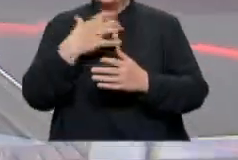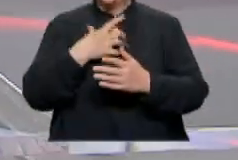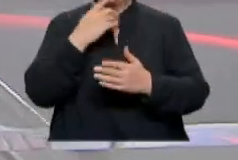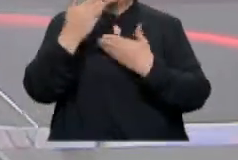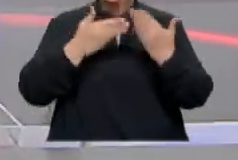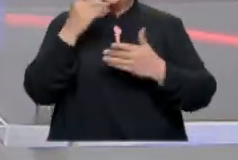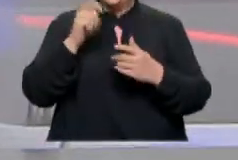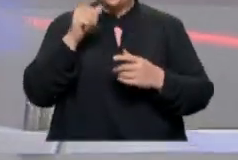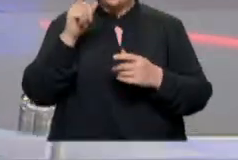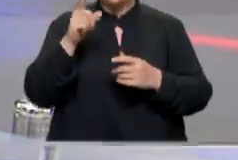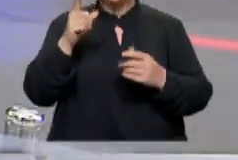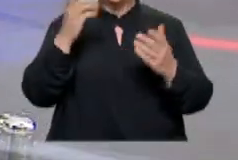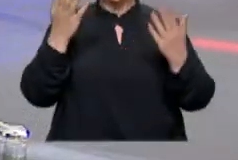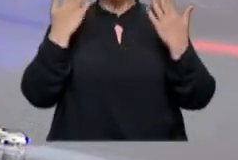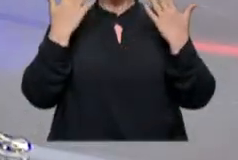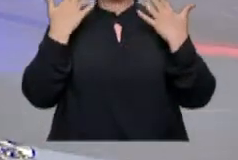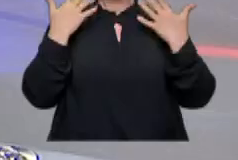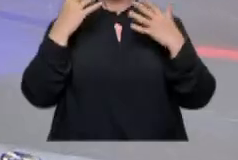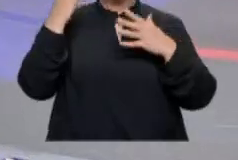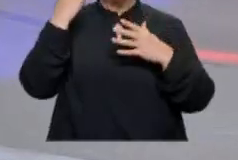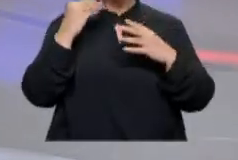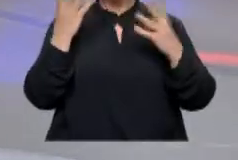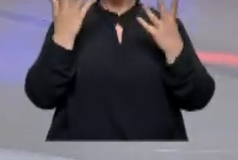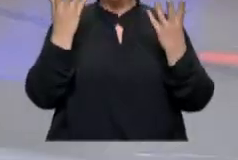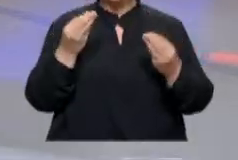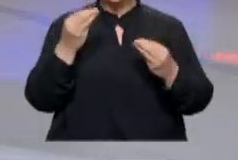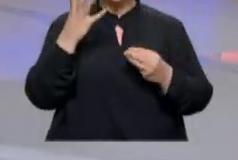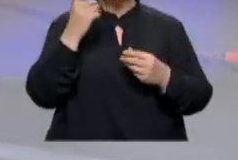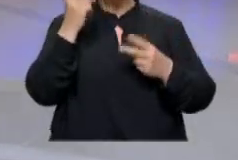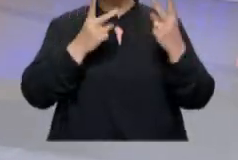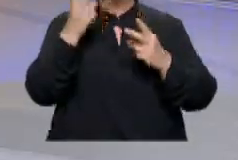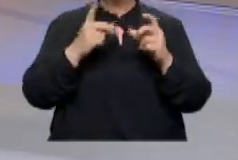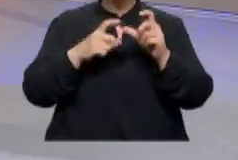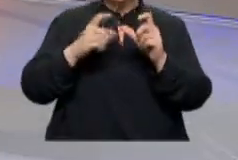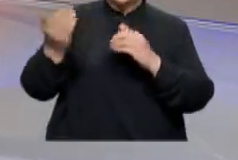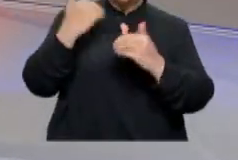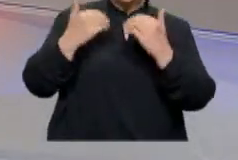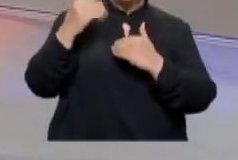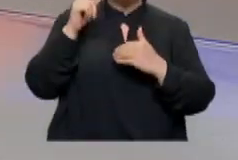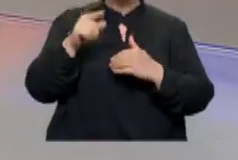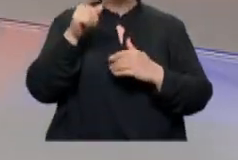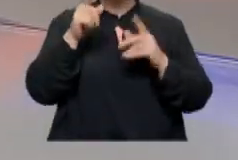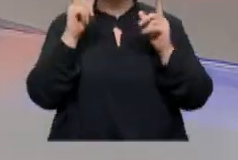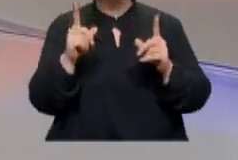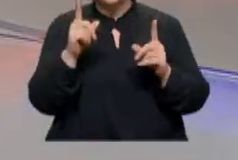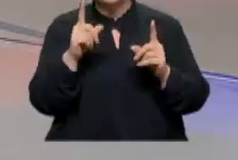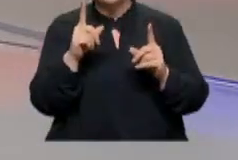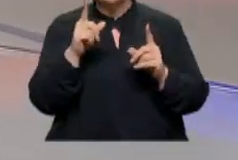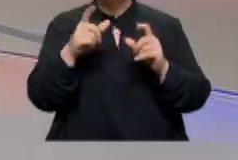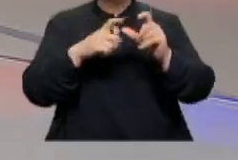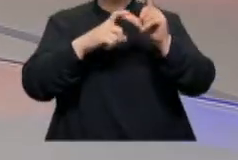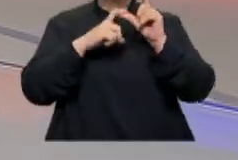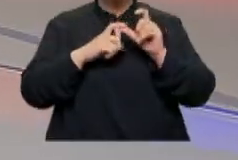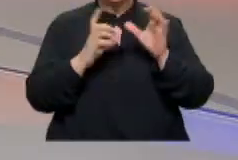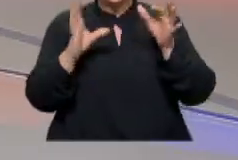tekrar onundan oradaki havayı alacağız, öğreneceğiz. Ama bir takım sorular da geliyor. Onu bu arada o